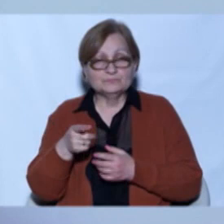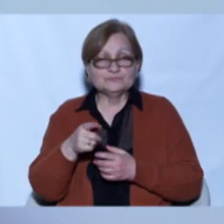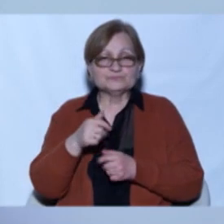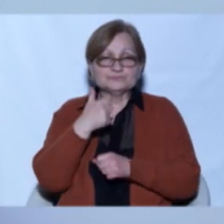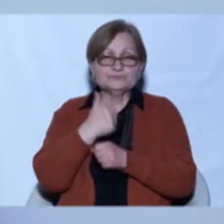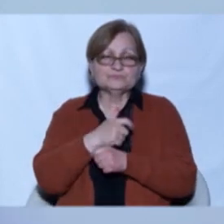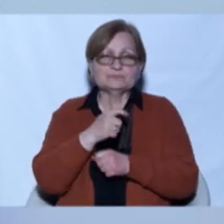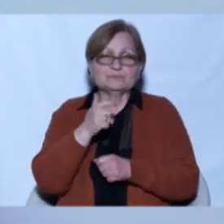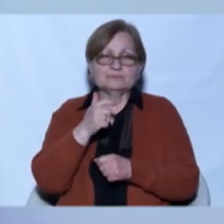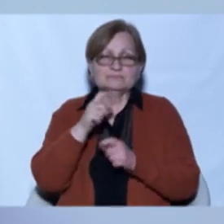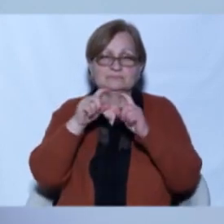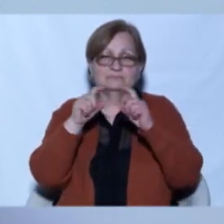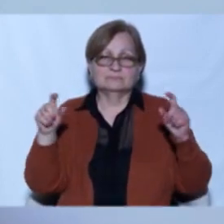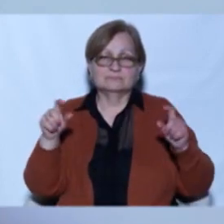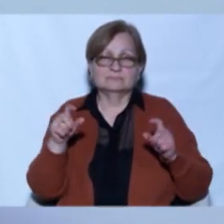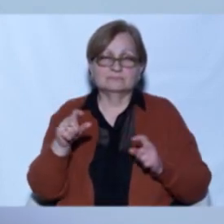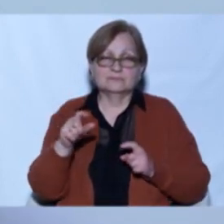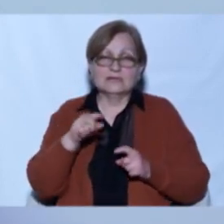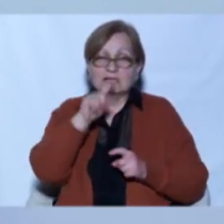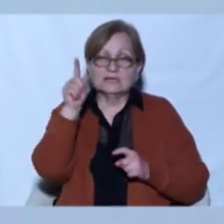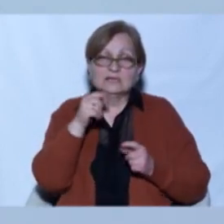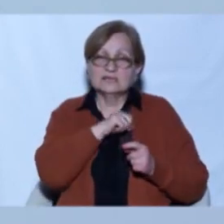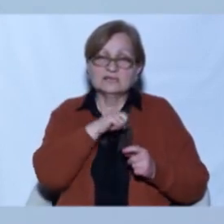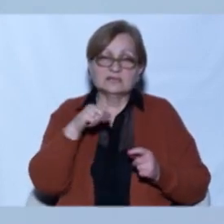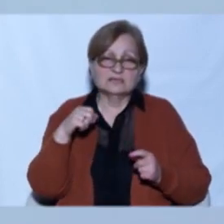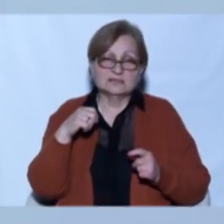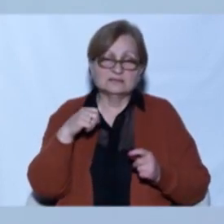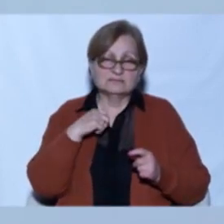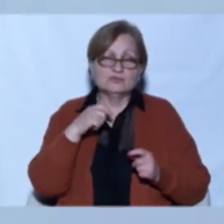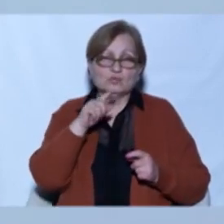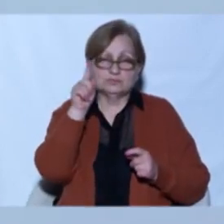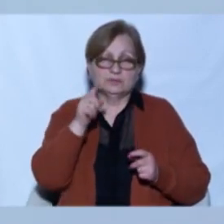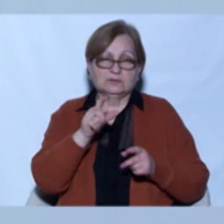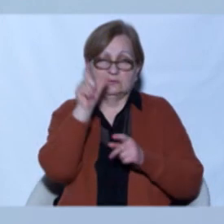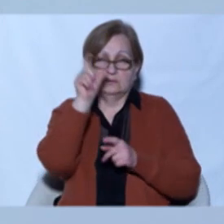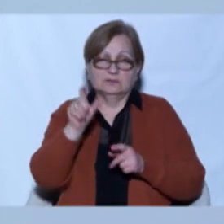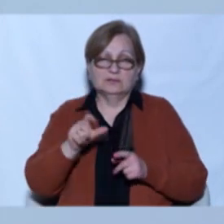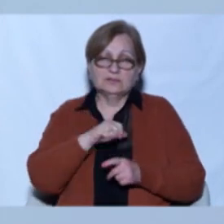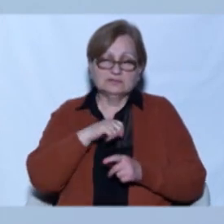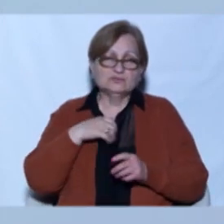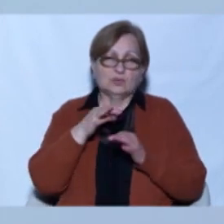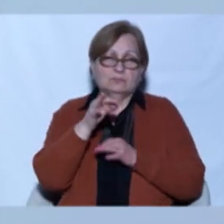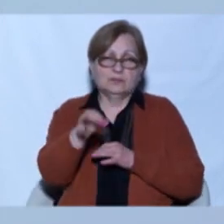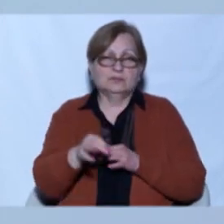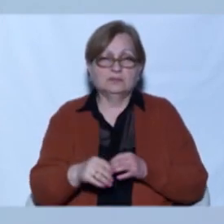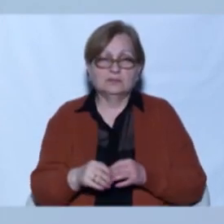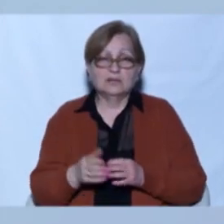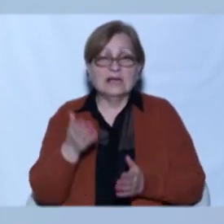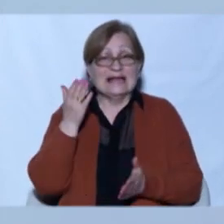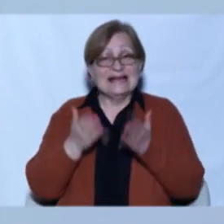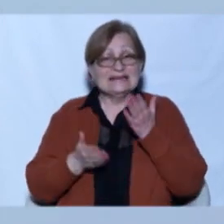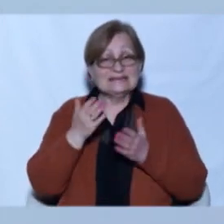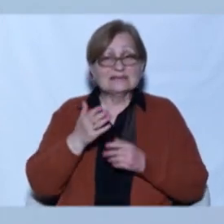სტროფი ამ ლექსისა. იგი სვამს შეკითხვას და ცდილობს, პოეტი ცდილობს, რომ თავადვე უპასუხოს.